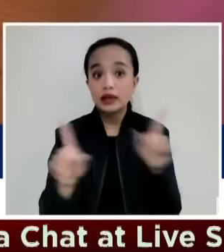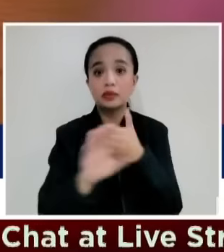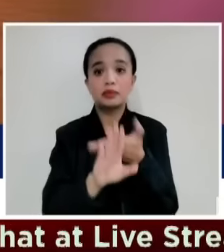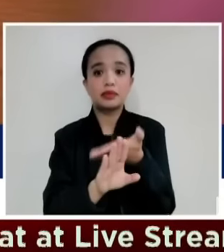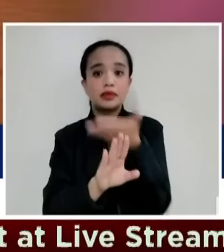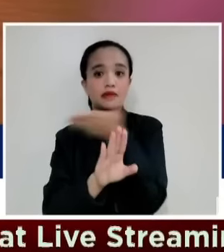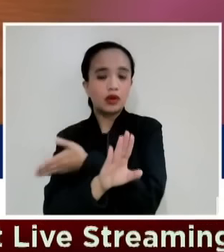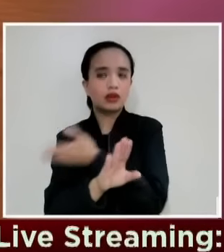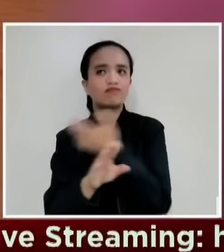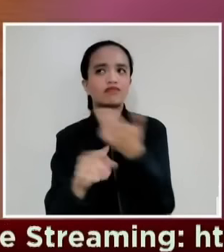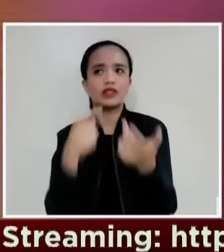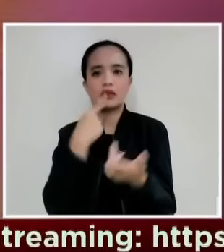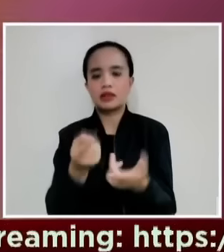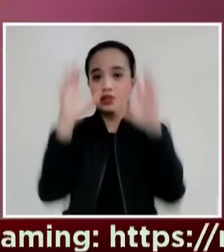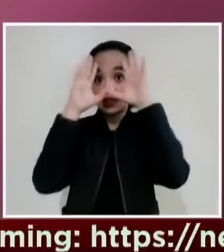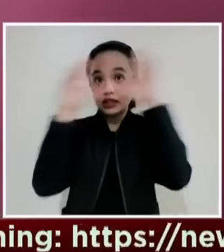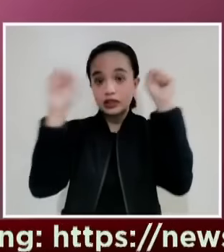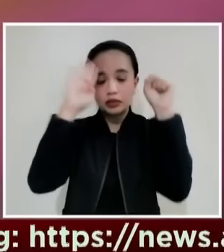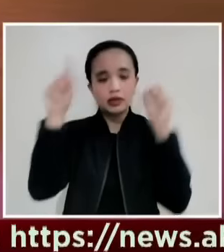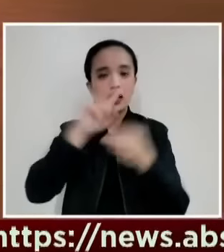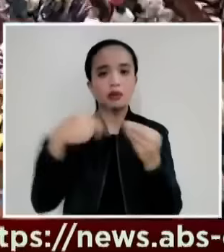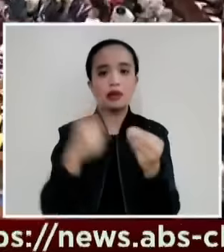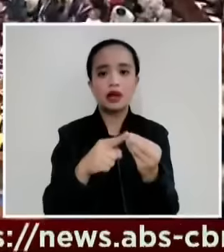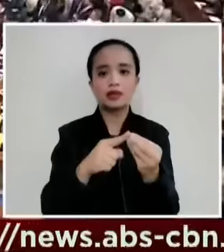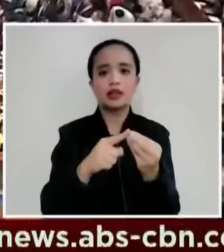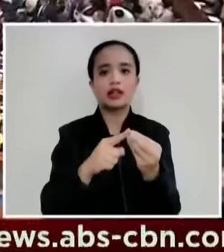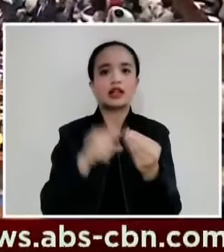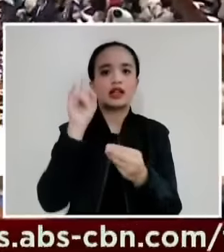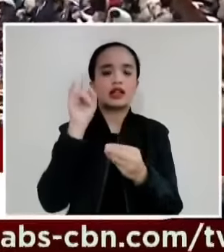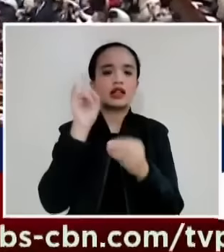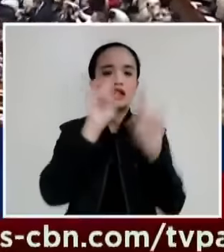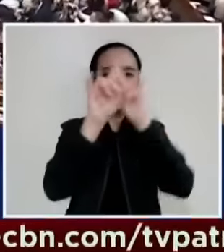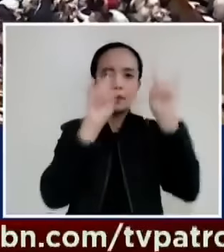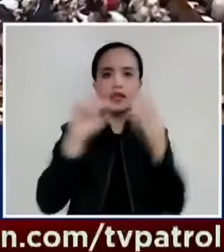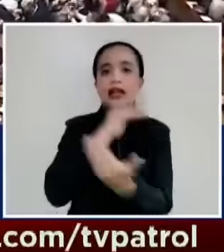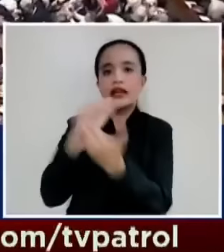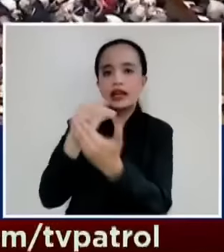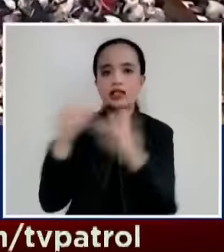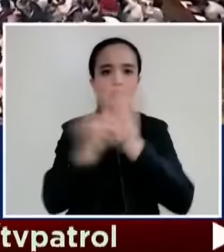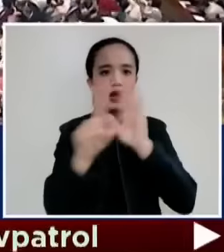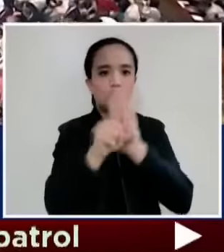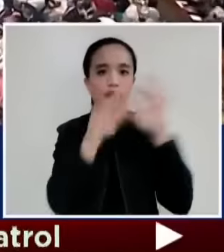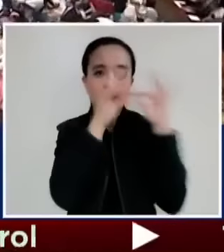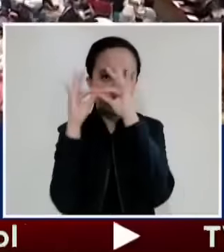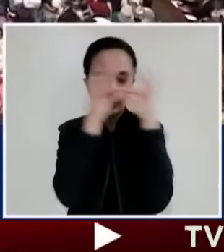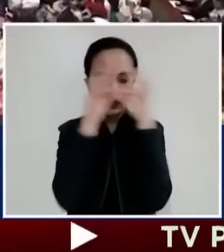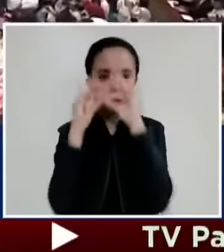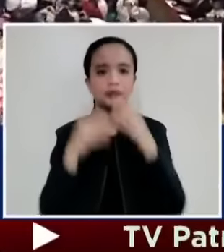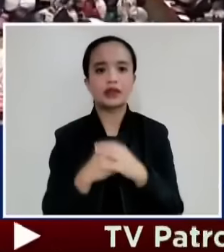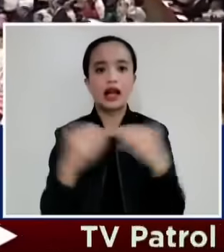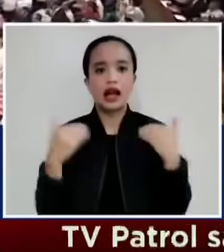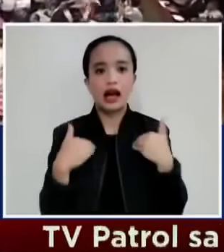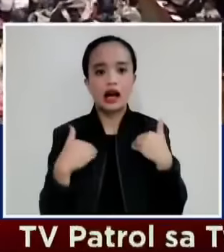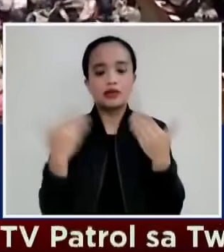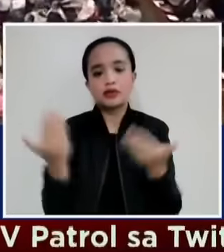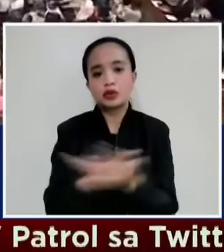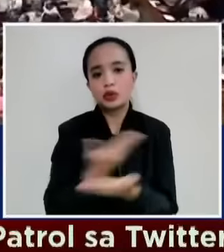din ng Pangulo ang usapin sa kampanya kontra sa illegal na droga na aniya nagkaroon ng ibang mukha sa estilo na